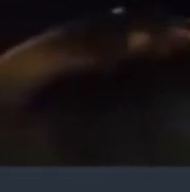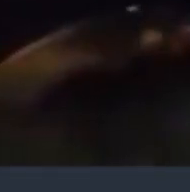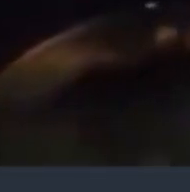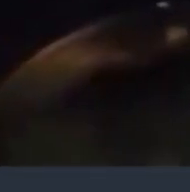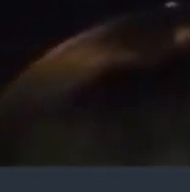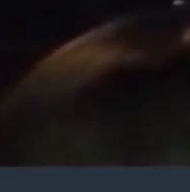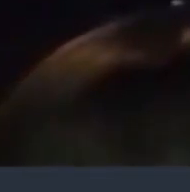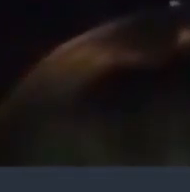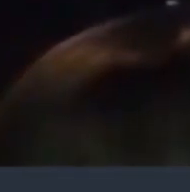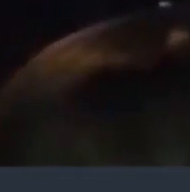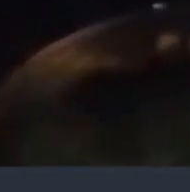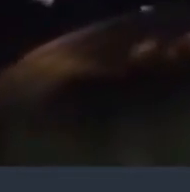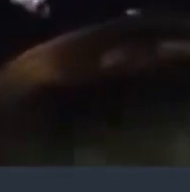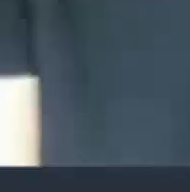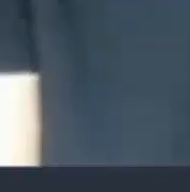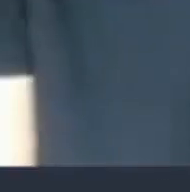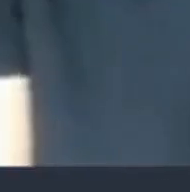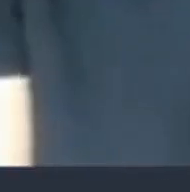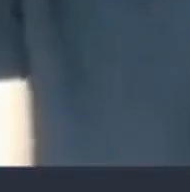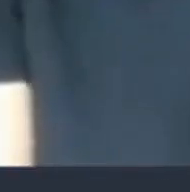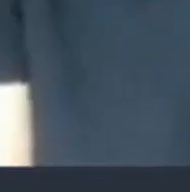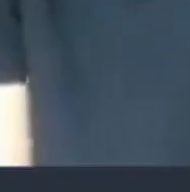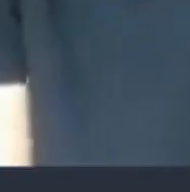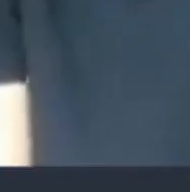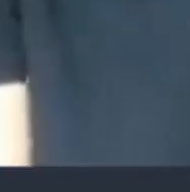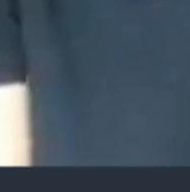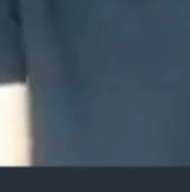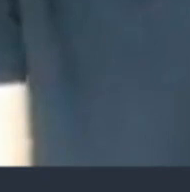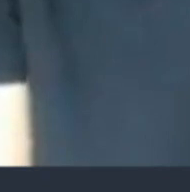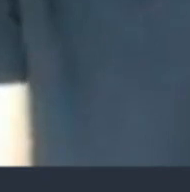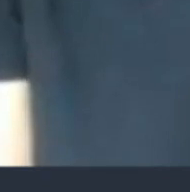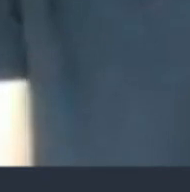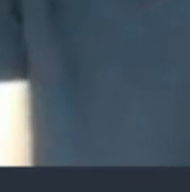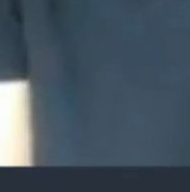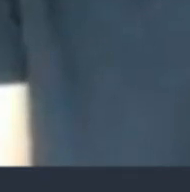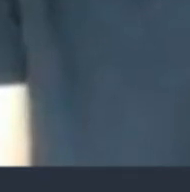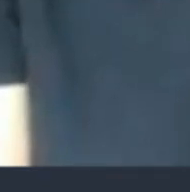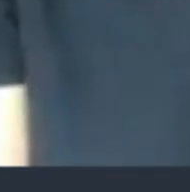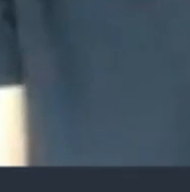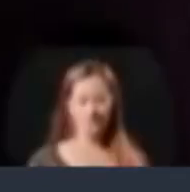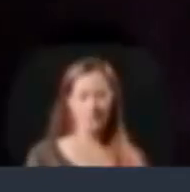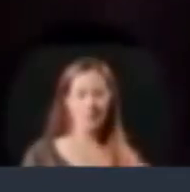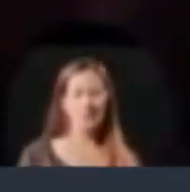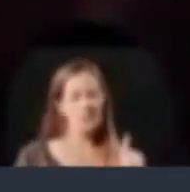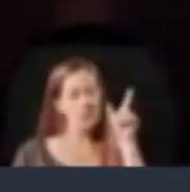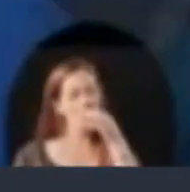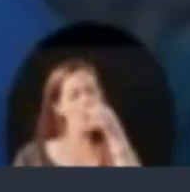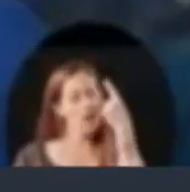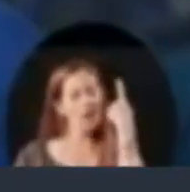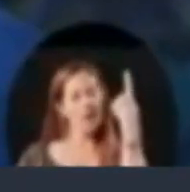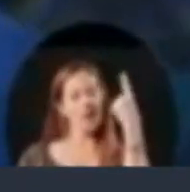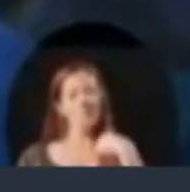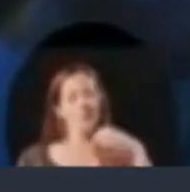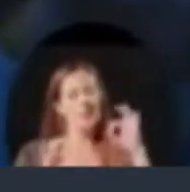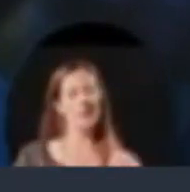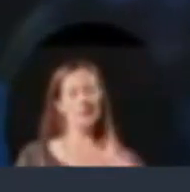גם עומדים ושרים איתנו. זה אני חושב באמת הייתה התרגשות ודבר שהוא יוצא דופן.